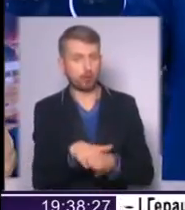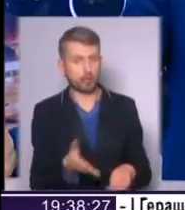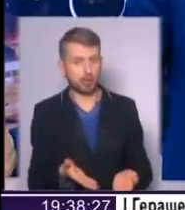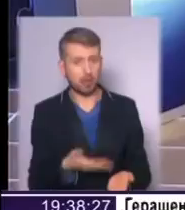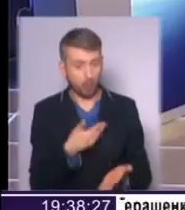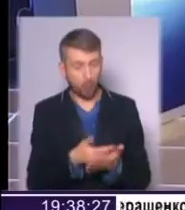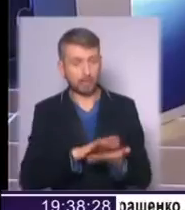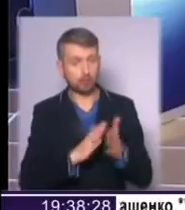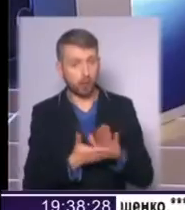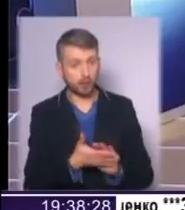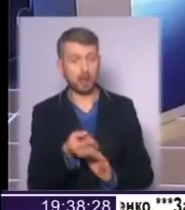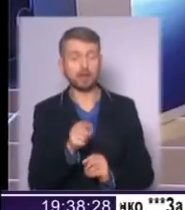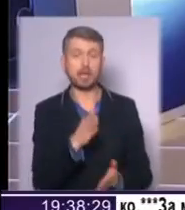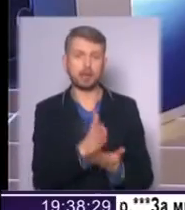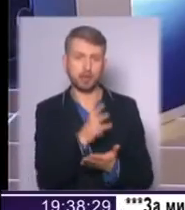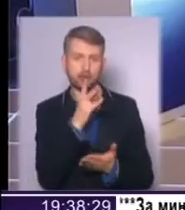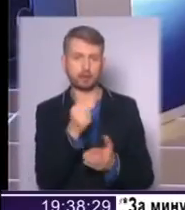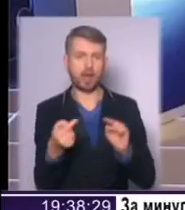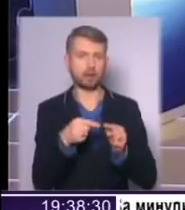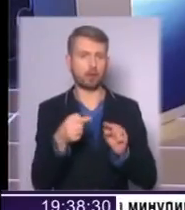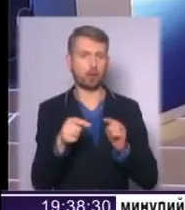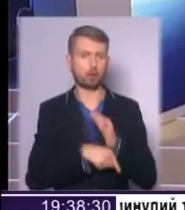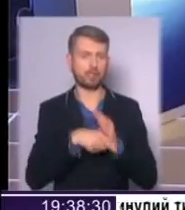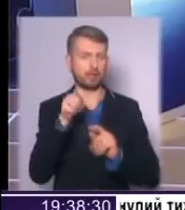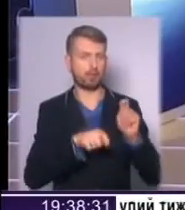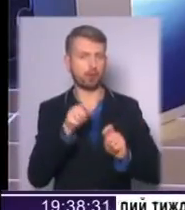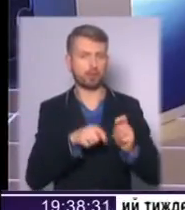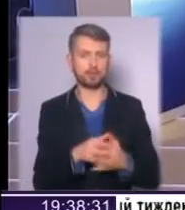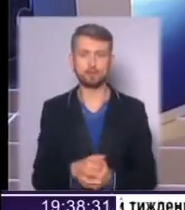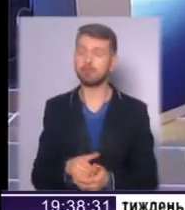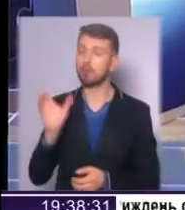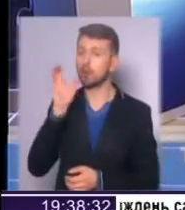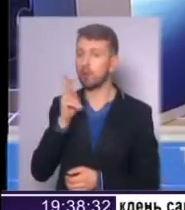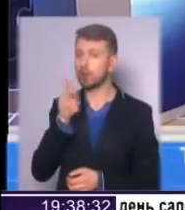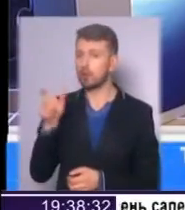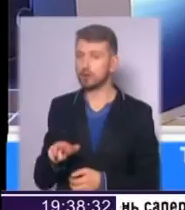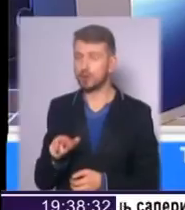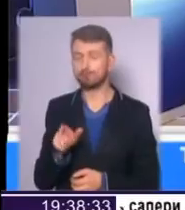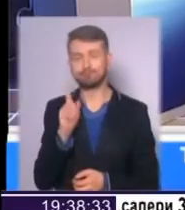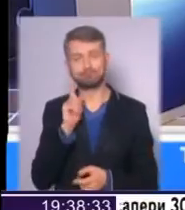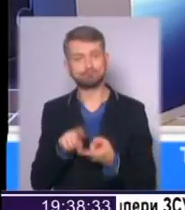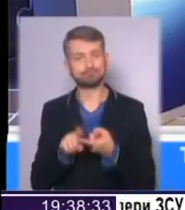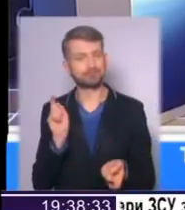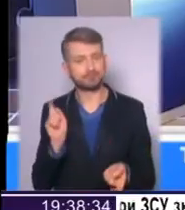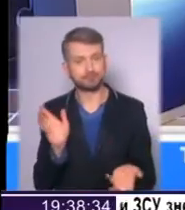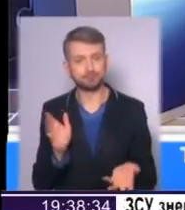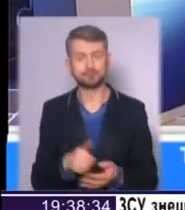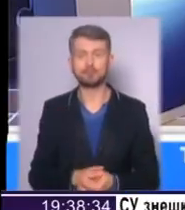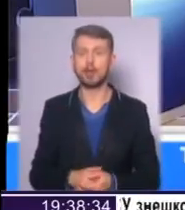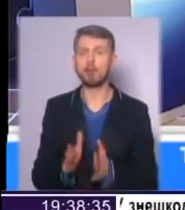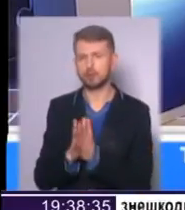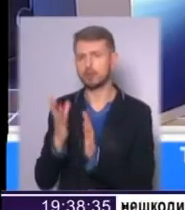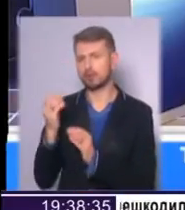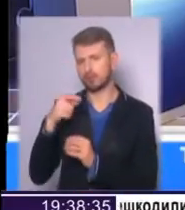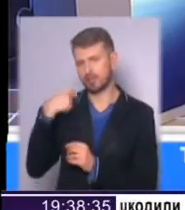От ситуація. Зате є час на антикорупційні форми. Послухаємо глядача, далі продовжимо. Прошу, будь ласка. Не дочекався наш глядач. Будь ласка,